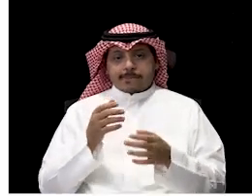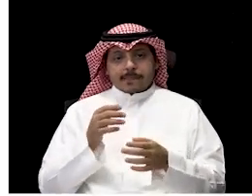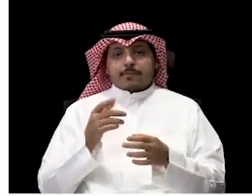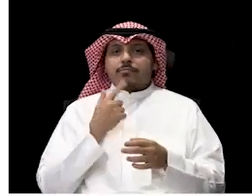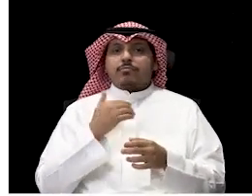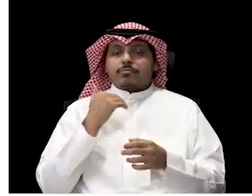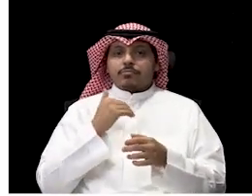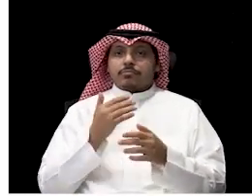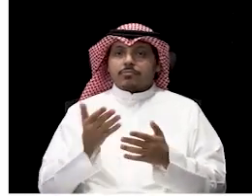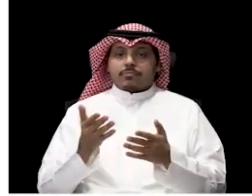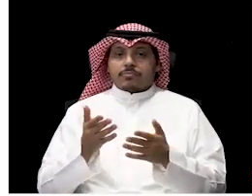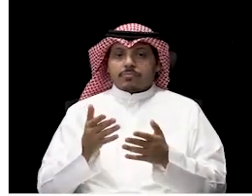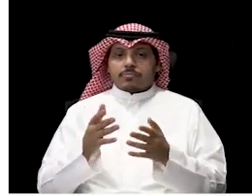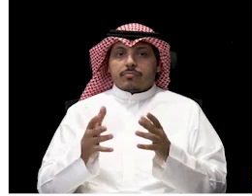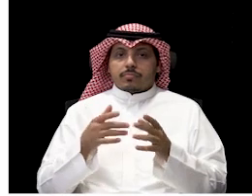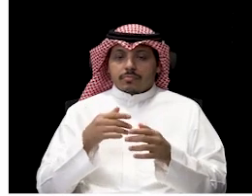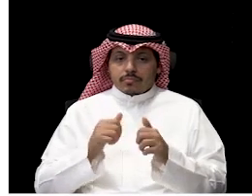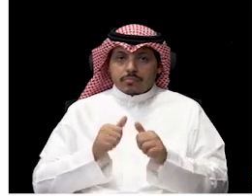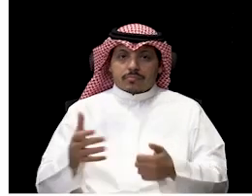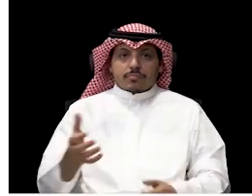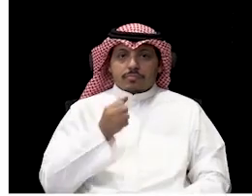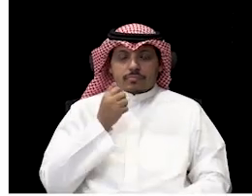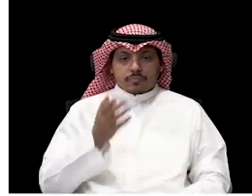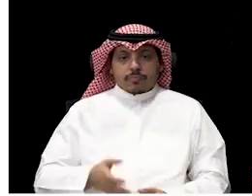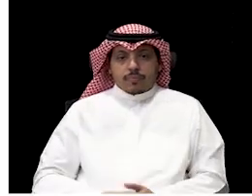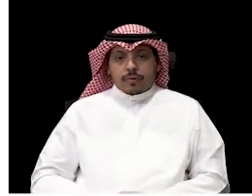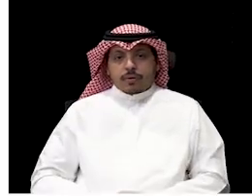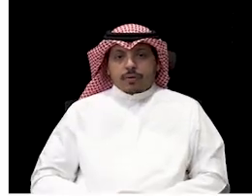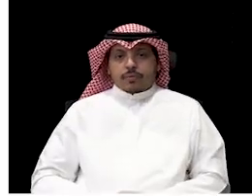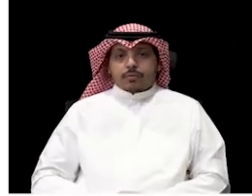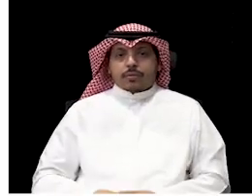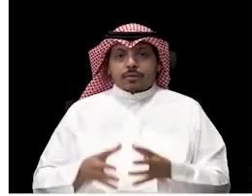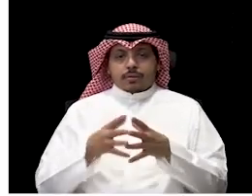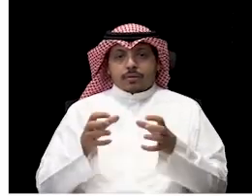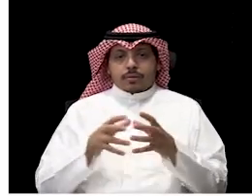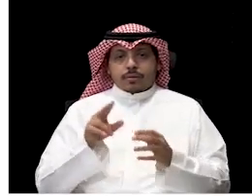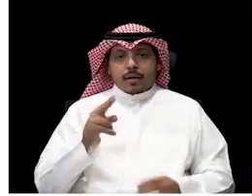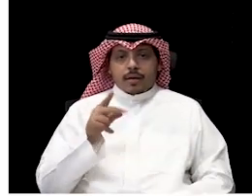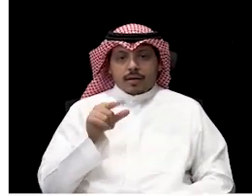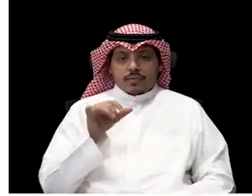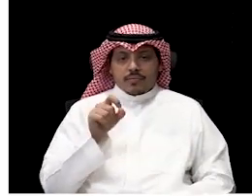فيه القادرين عليه. إذن هذا بالنسبة إلى تعريف البطالة.